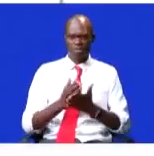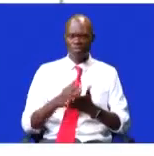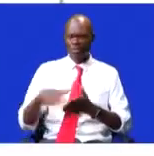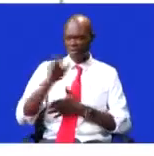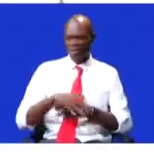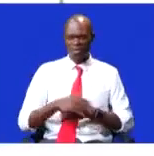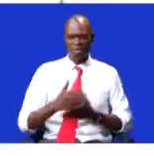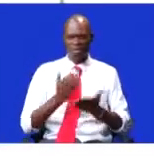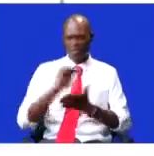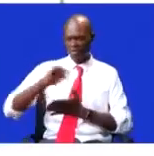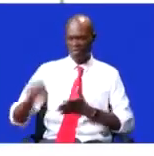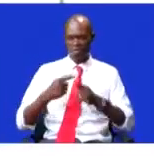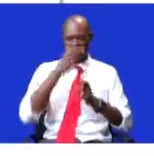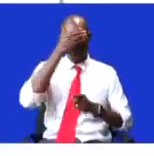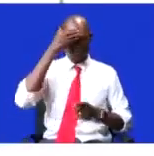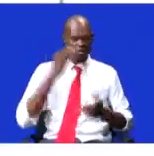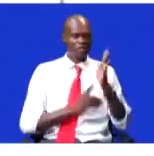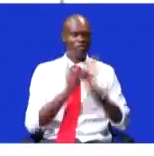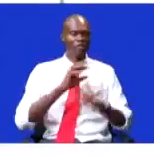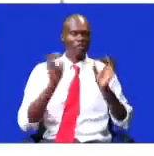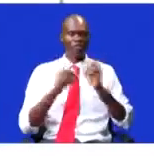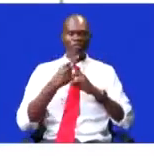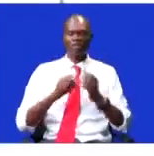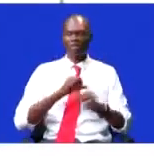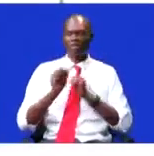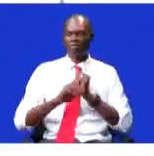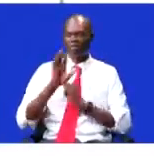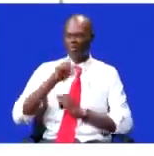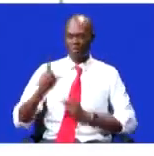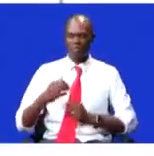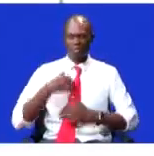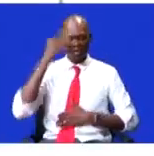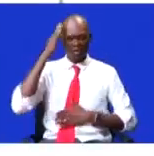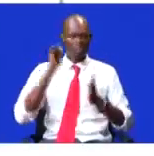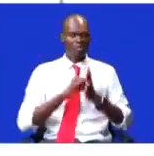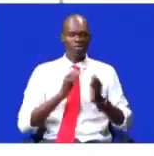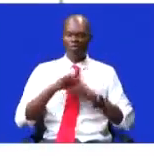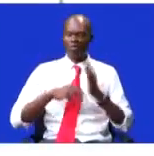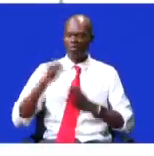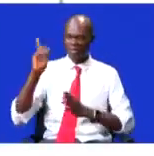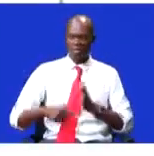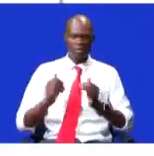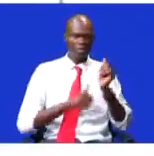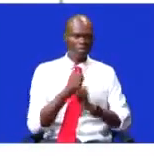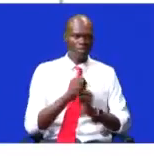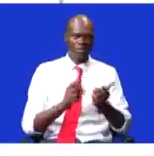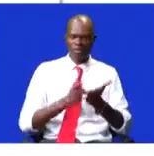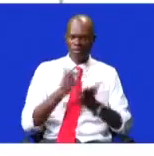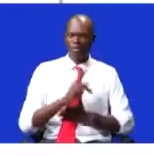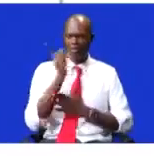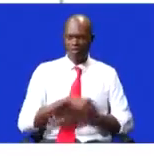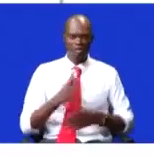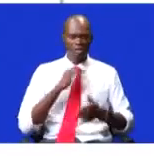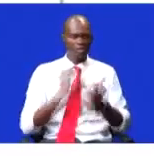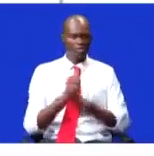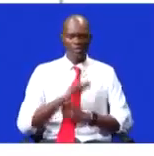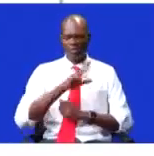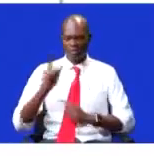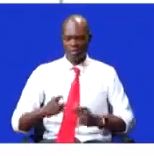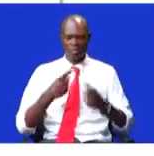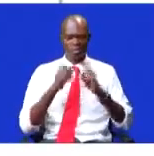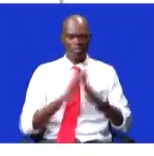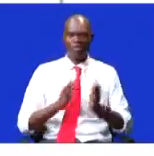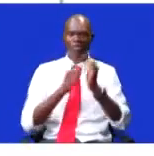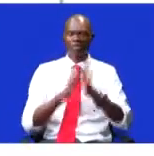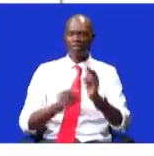wigi ilgo kwa ni gima nalo mokwayo to wabili ato gima ngeo ni wabunge gise nyeo de kale koro kata kale lakini ubedu kungeo telo ubi